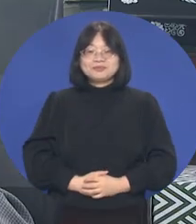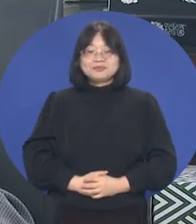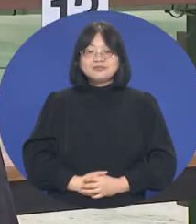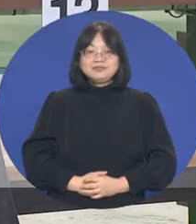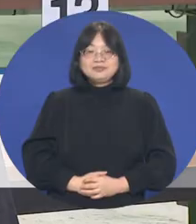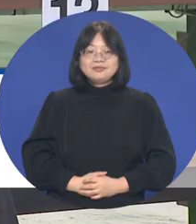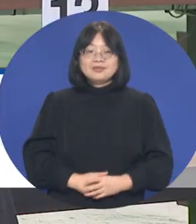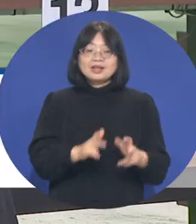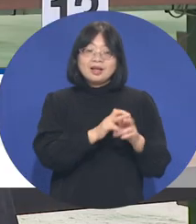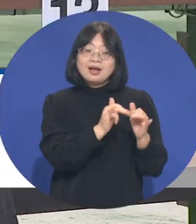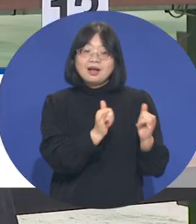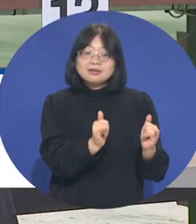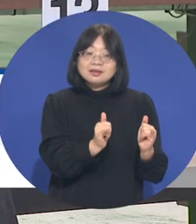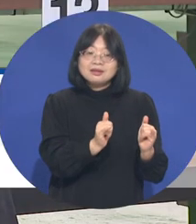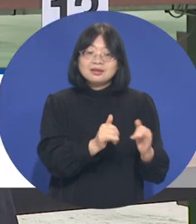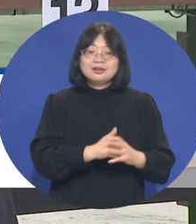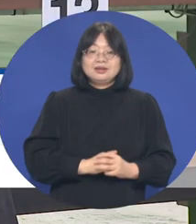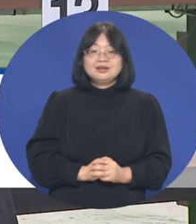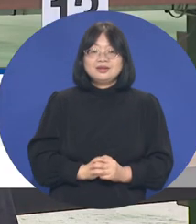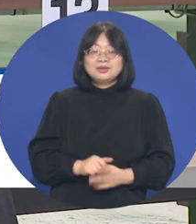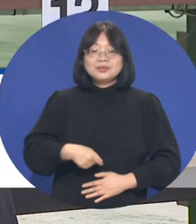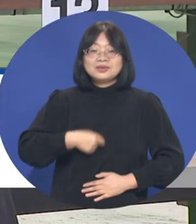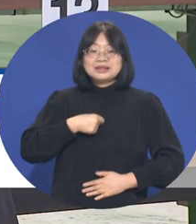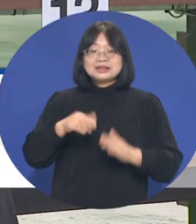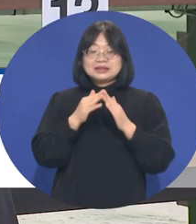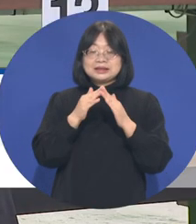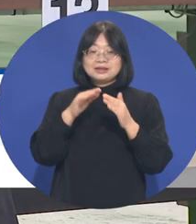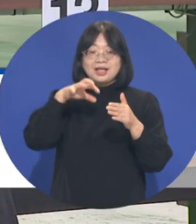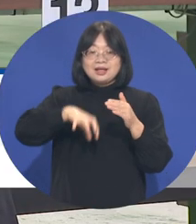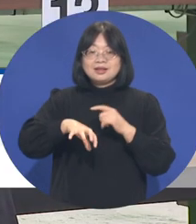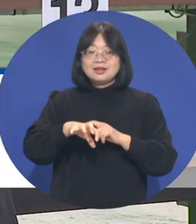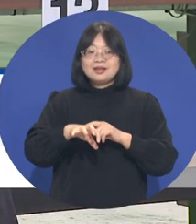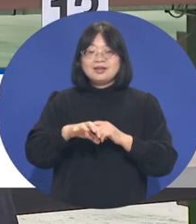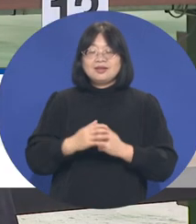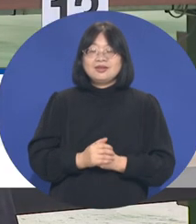느꼈지. 장애인분들은 솔직히 집에서